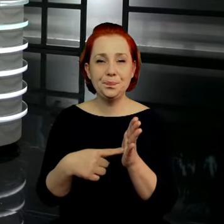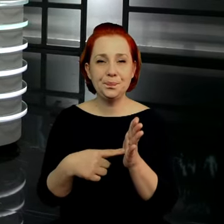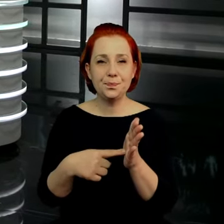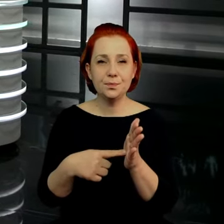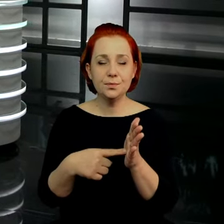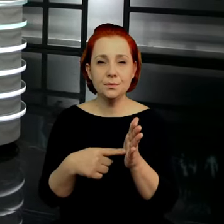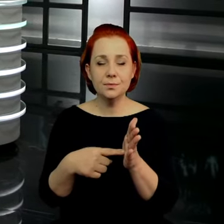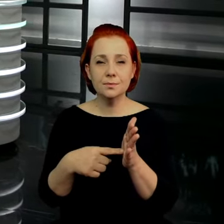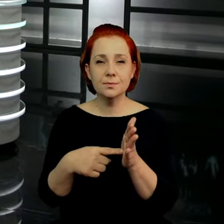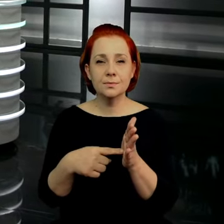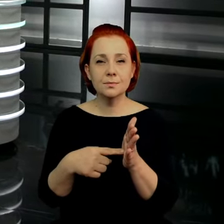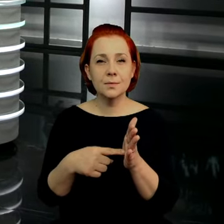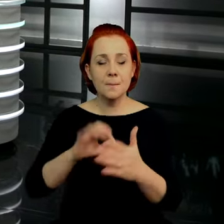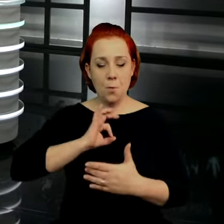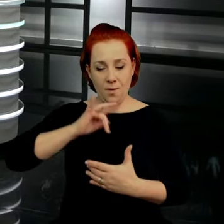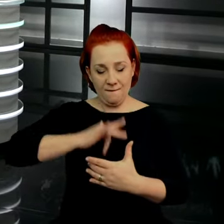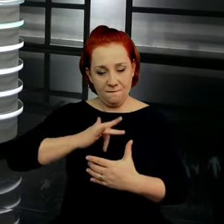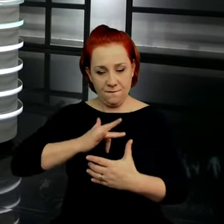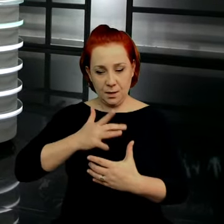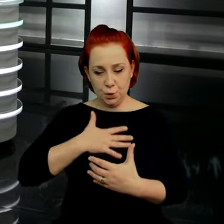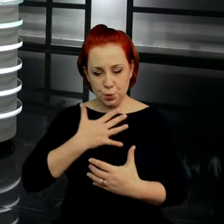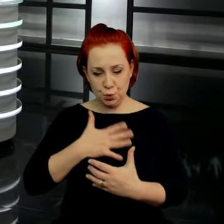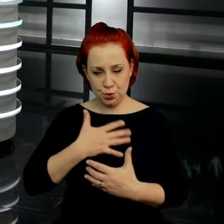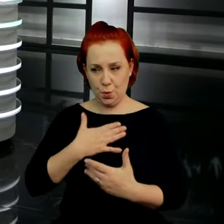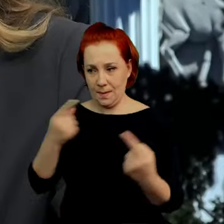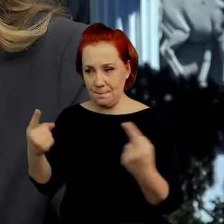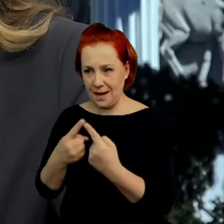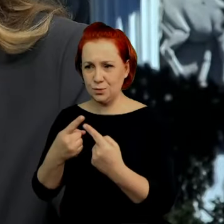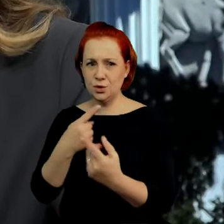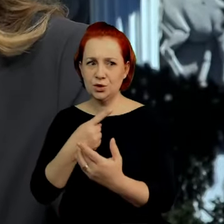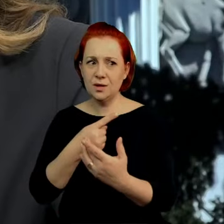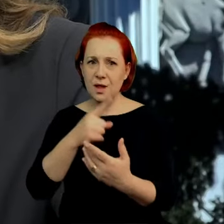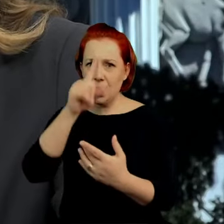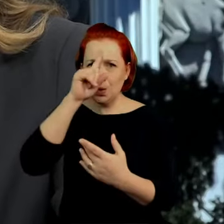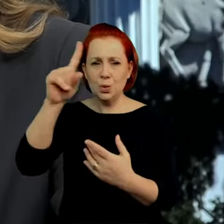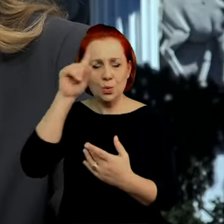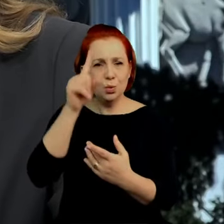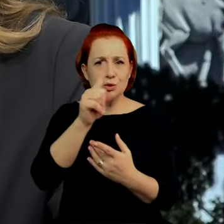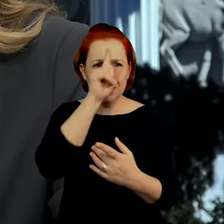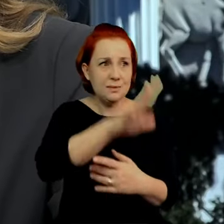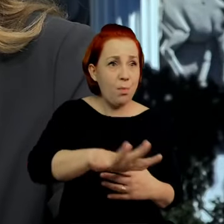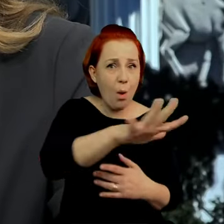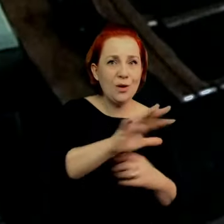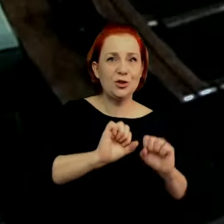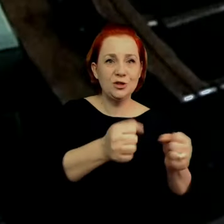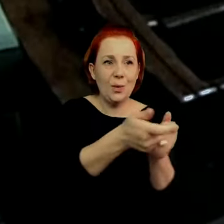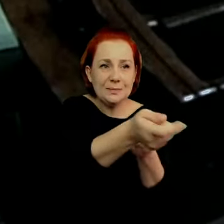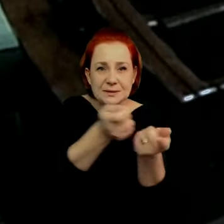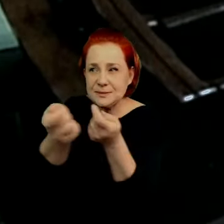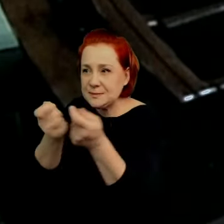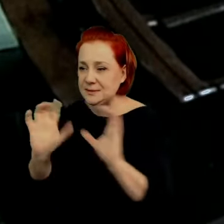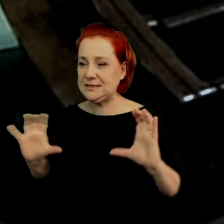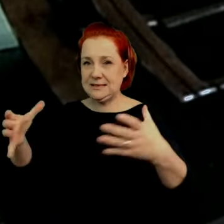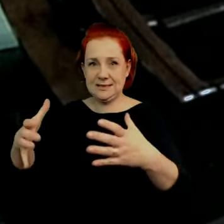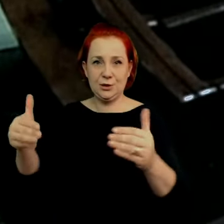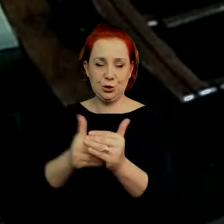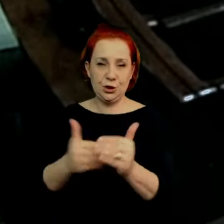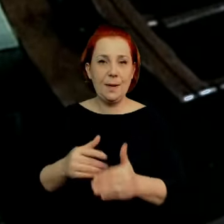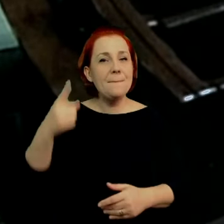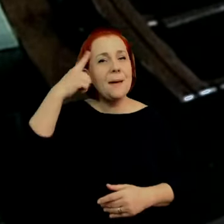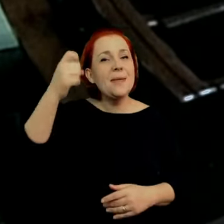mojemu wewnętrznemu poczuciu, że jednak ludzi trzeba wciągać z tej działalności społecznej i to robiliśmy przez... Pamiętam, że pani na ulotkach